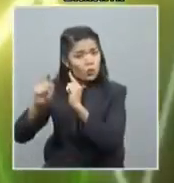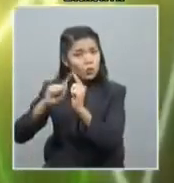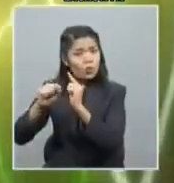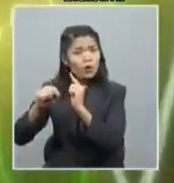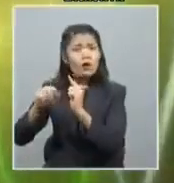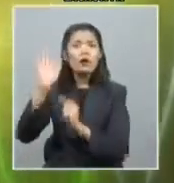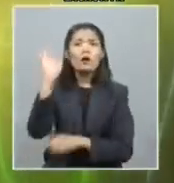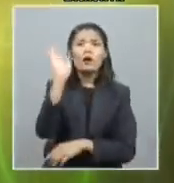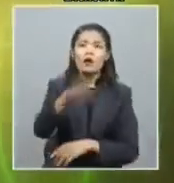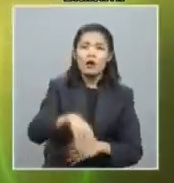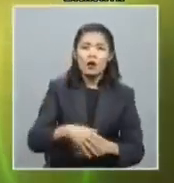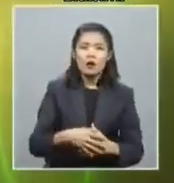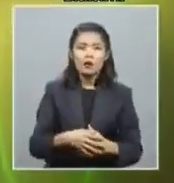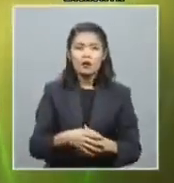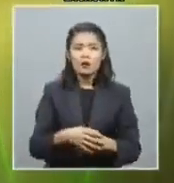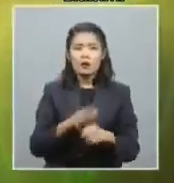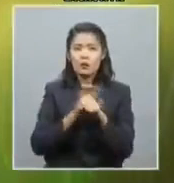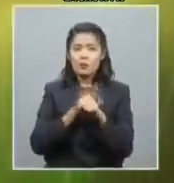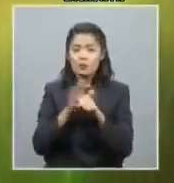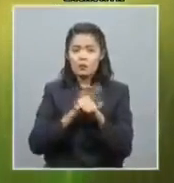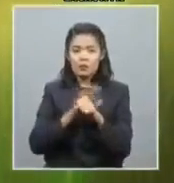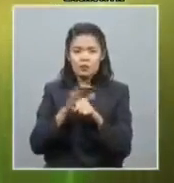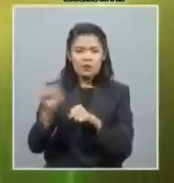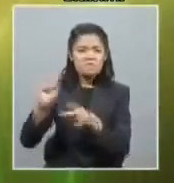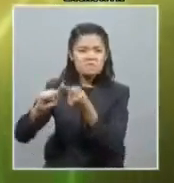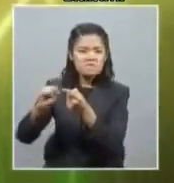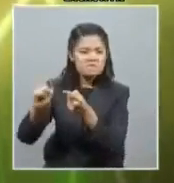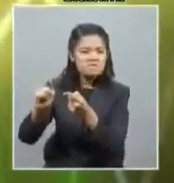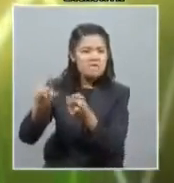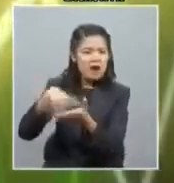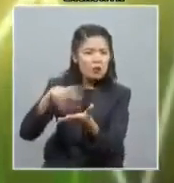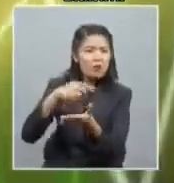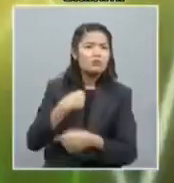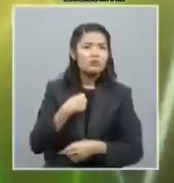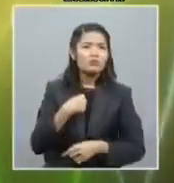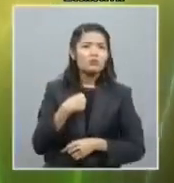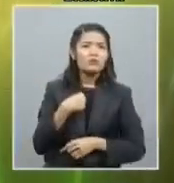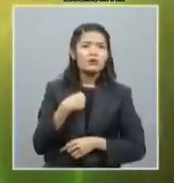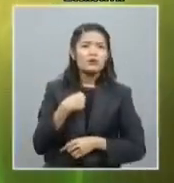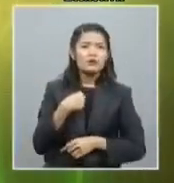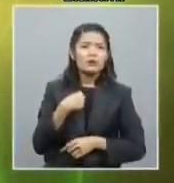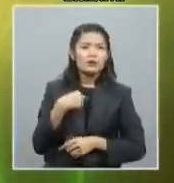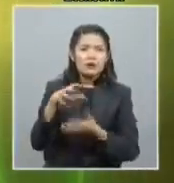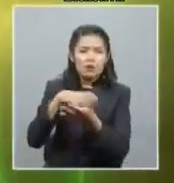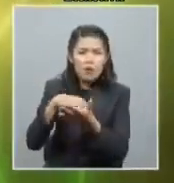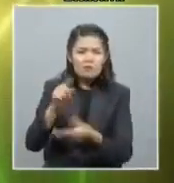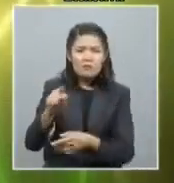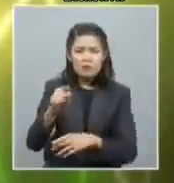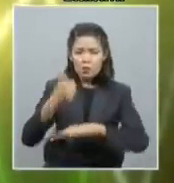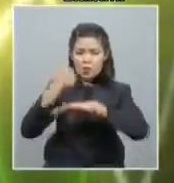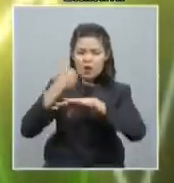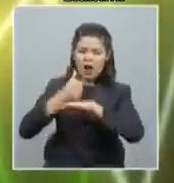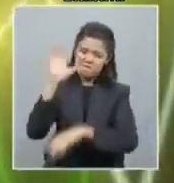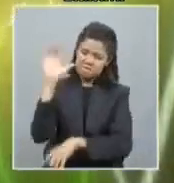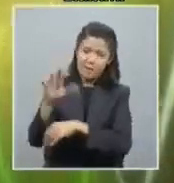อ๋อ วันนี้พอดีพวกแรกกว้างโอ้พวกแรกกันมาว่าเออมีนี่ว่าเป็นแบบวันไหนอีกเลย